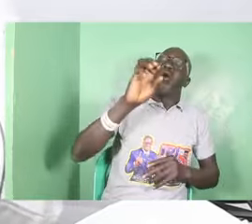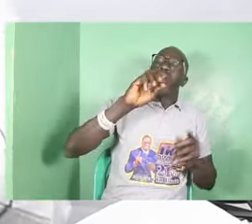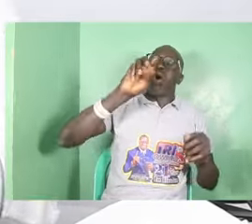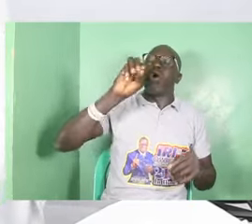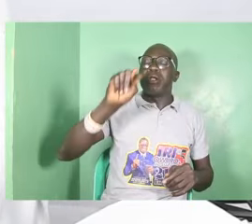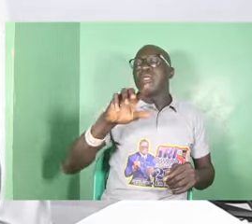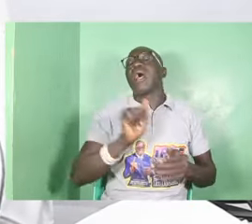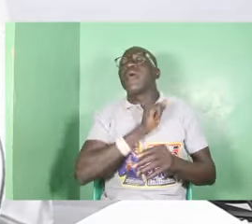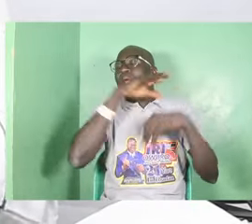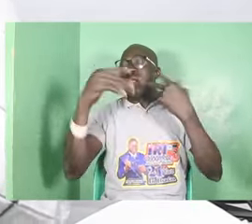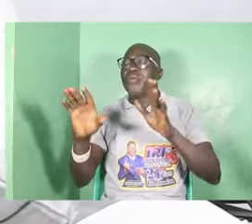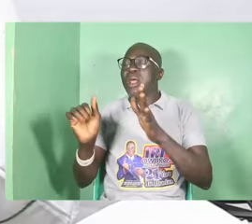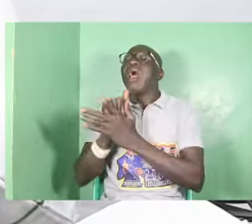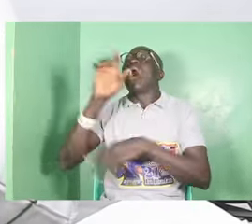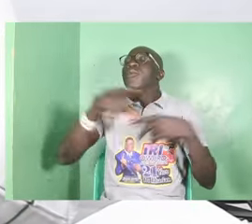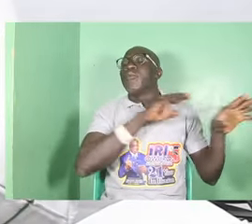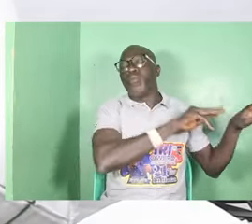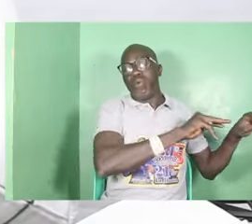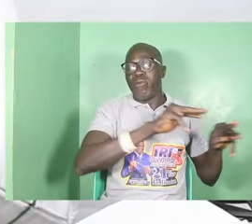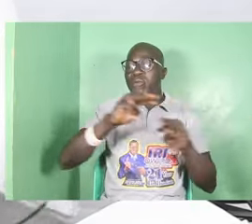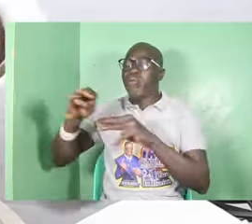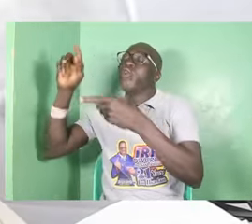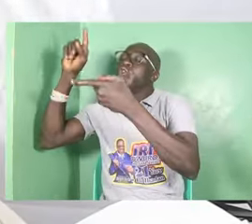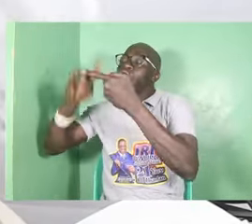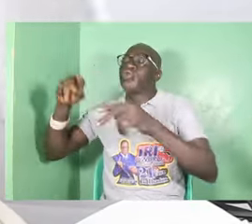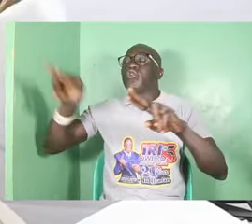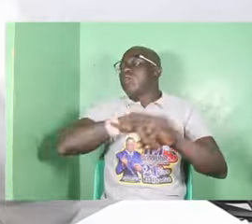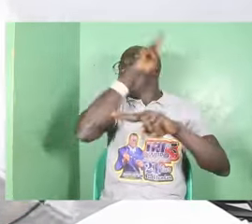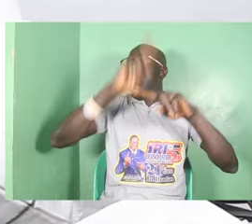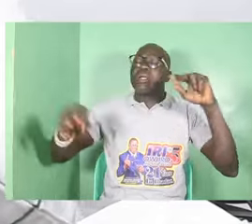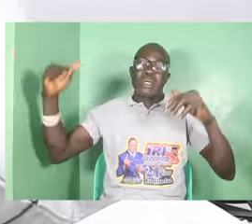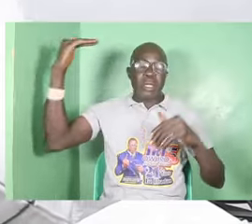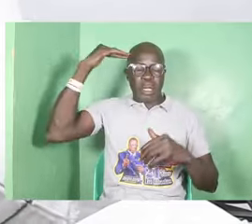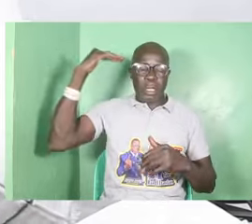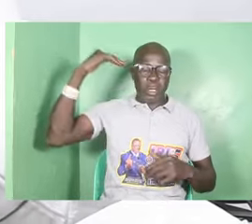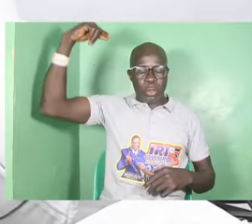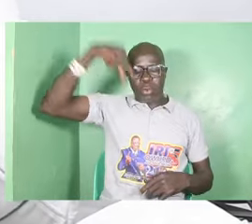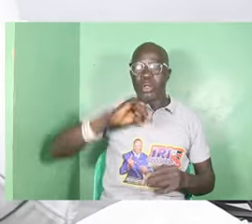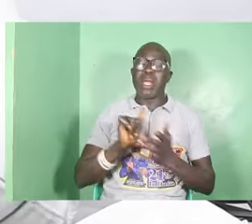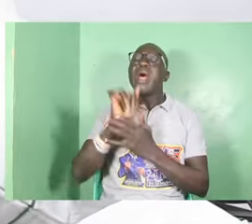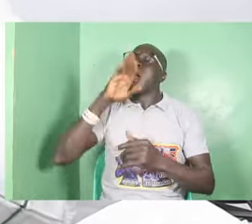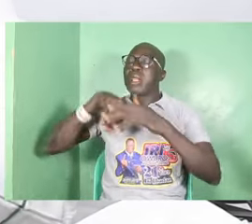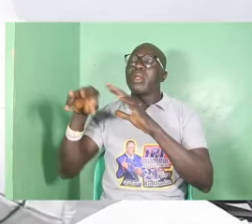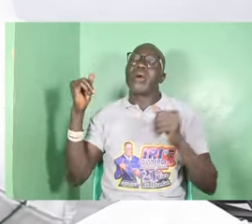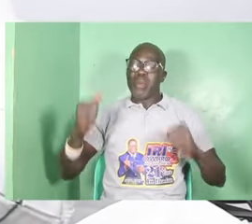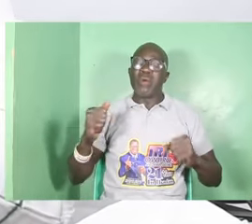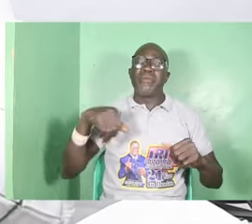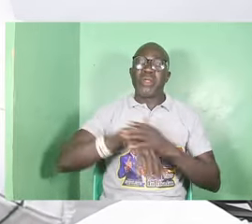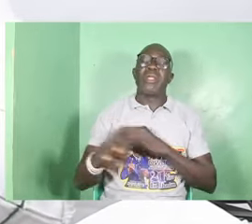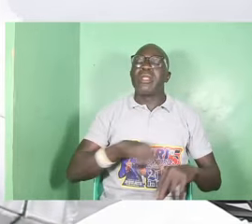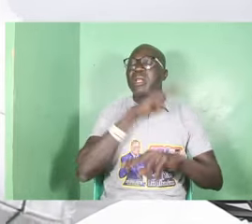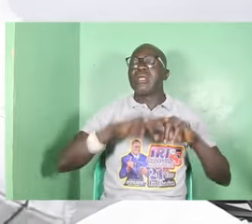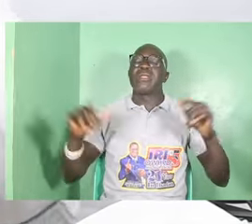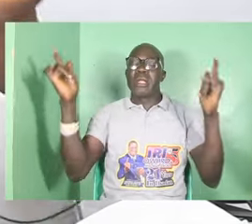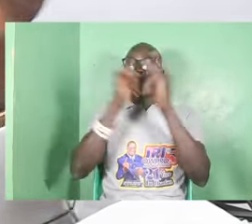kó bẹ̀. After I leave. A máa kọjá. Òun náà mú. Wá sí national headquarter. That's national headquarter. Ó máa ní agbára. To be powerful. Nítorí fún